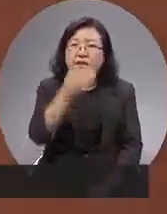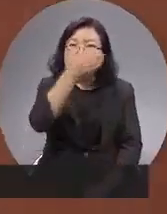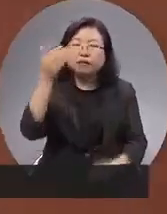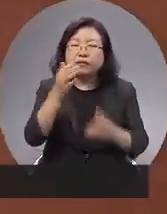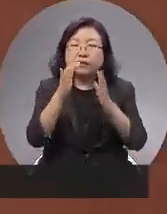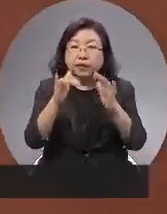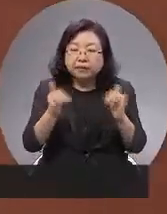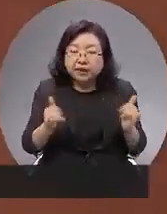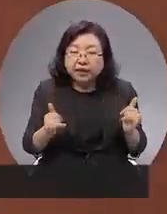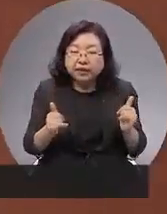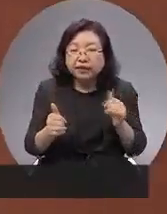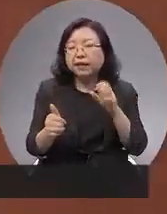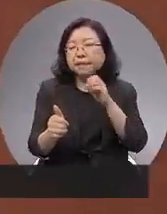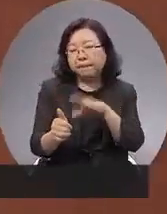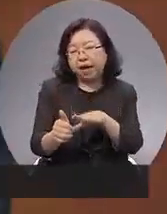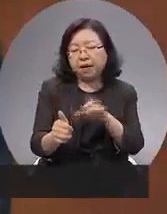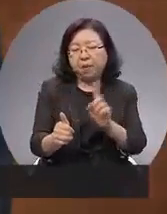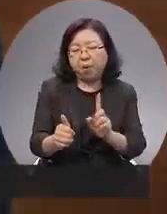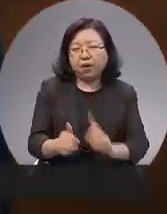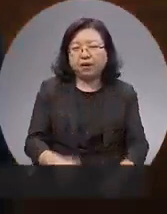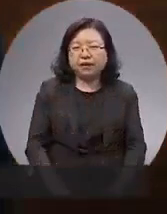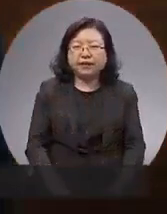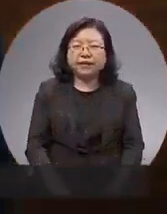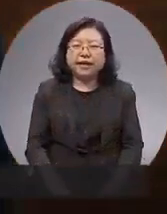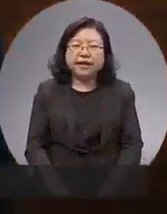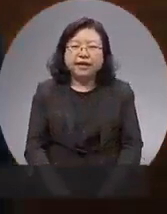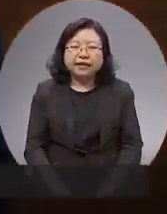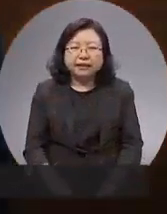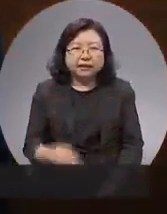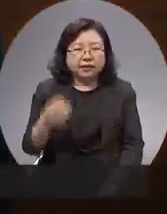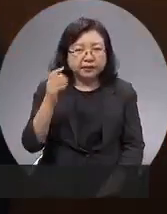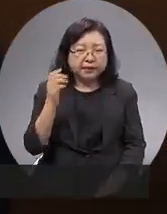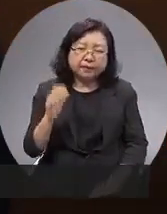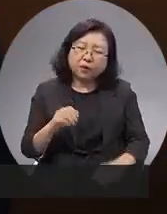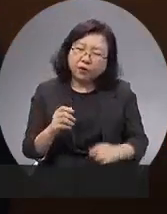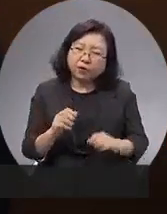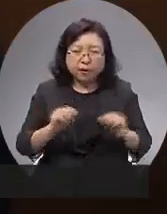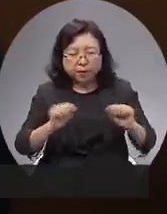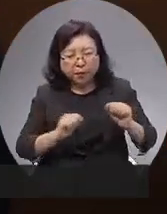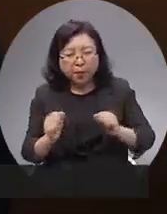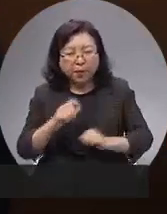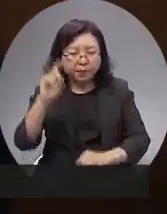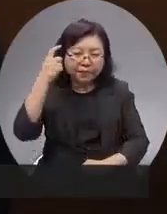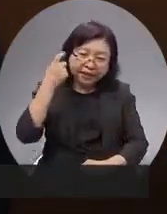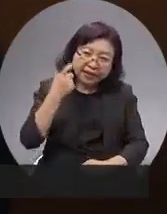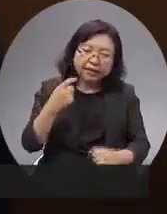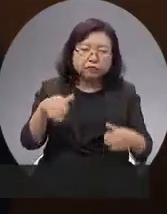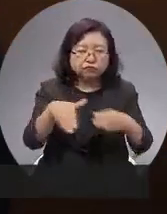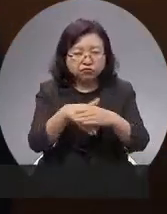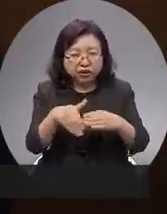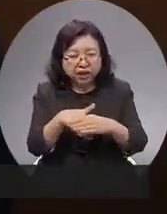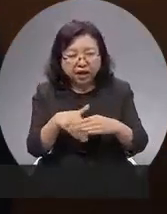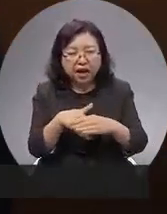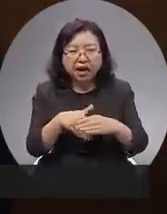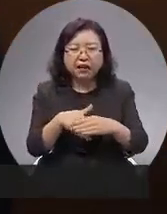청년들에게는 이렇게 호소했습니다. 발랄한 생각 또 그런 문화 이런 것들을